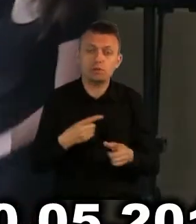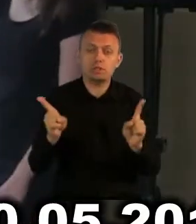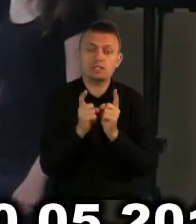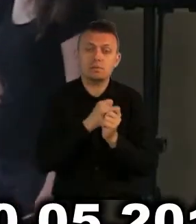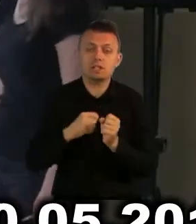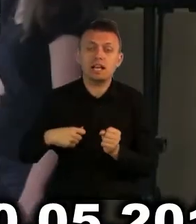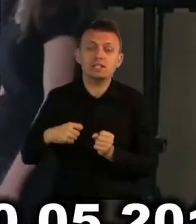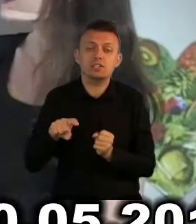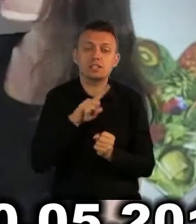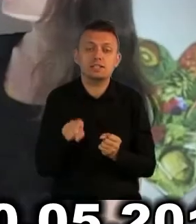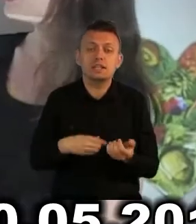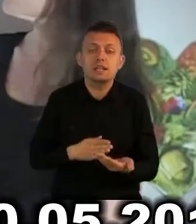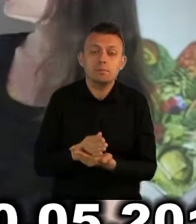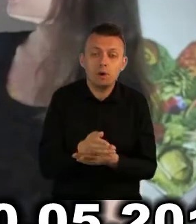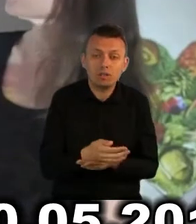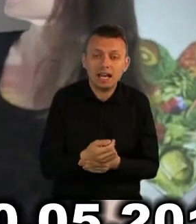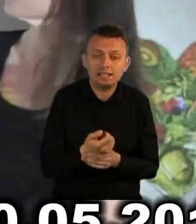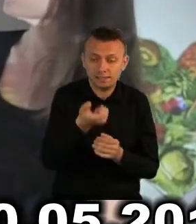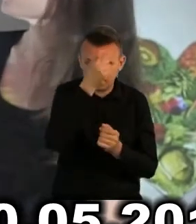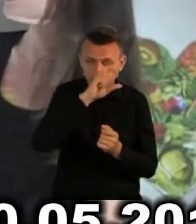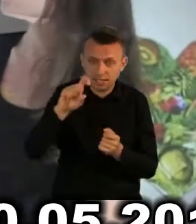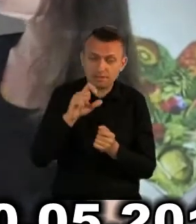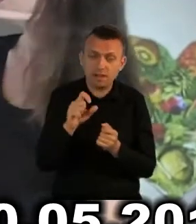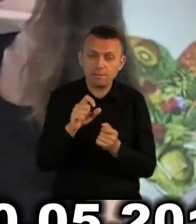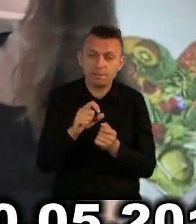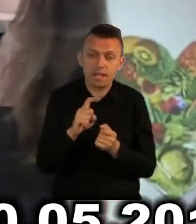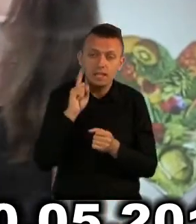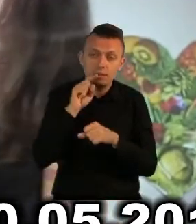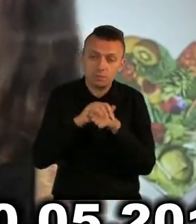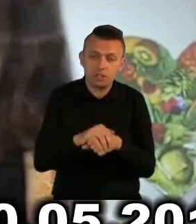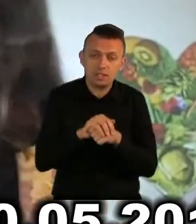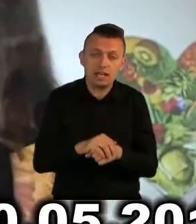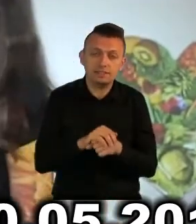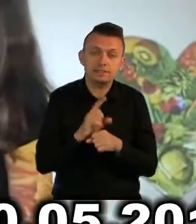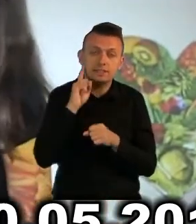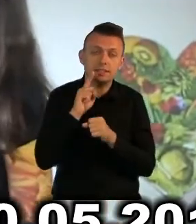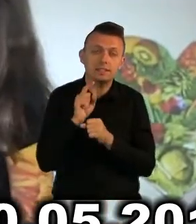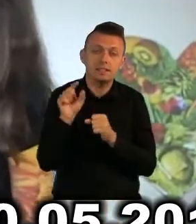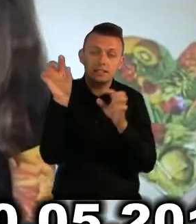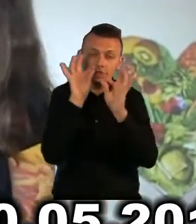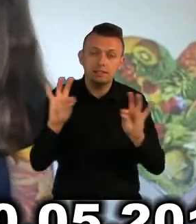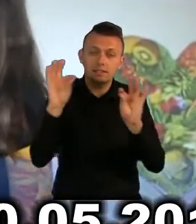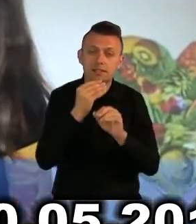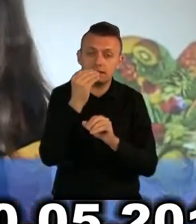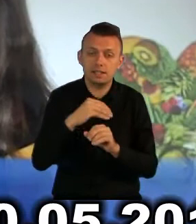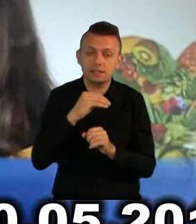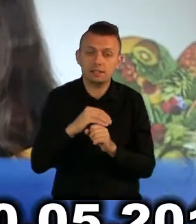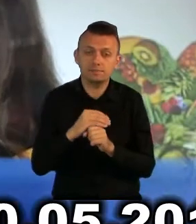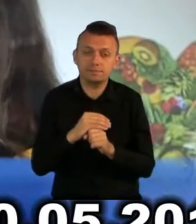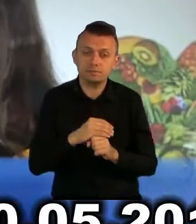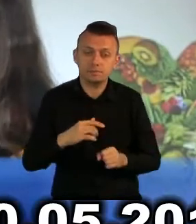poradni Przyjazny Dietetyk. Jaką objętość te warzywa zajmują w żołądku? Mamy tutaj żołądek wypełniony